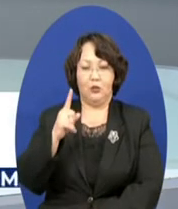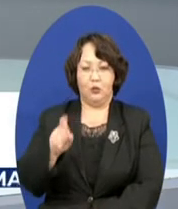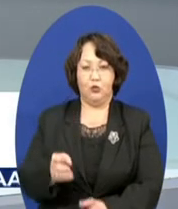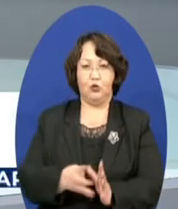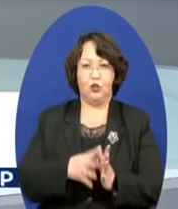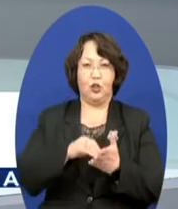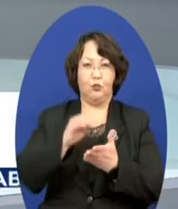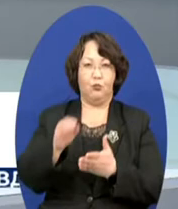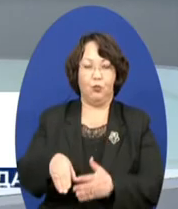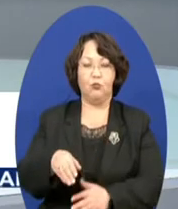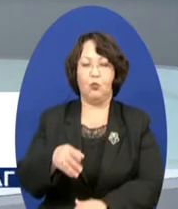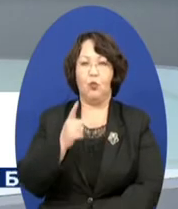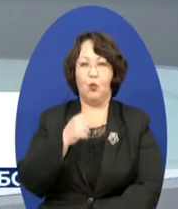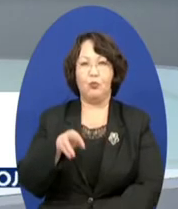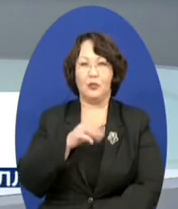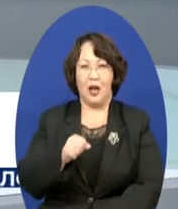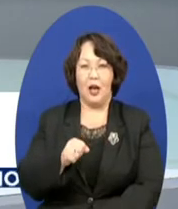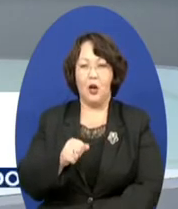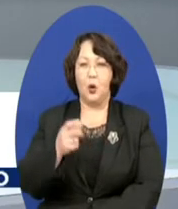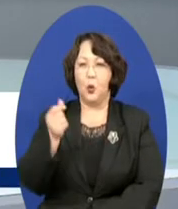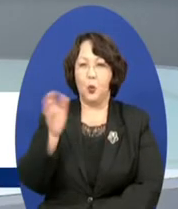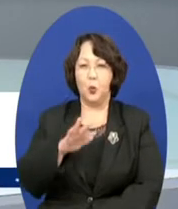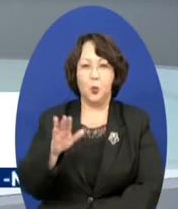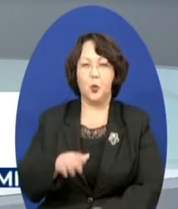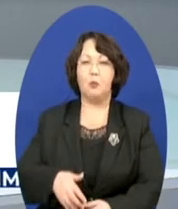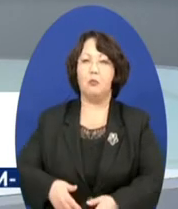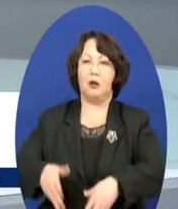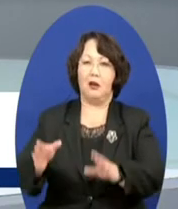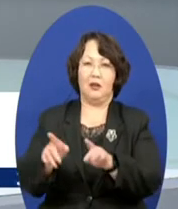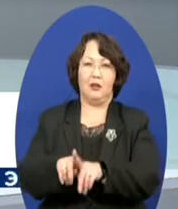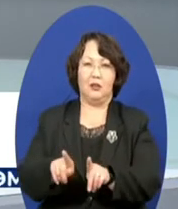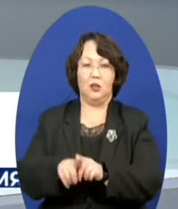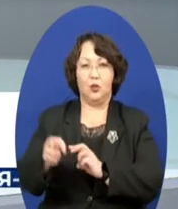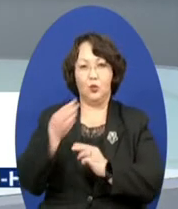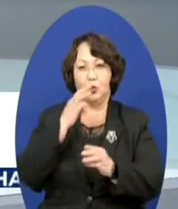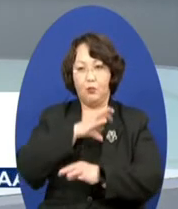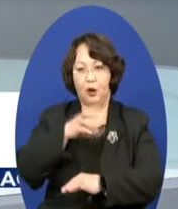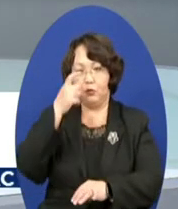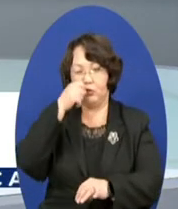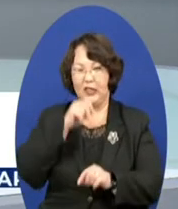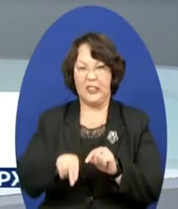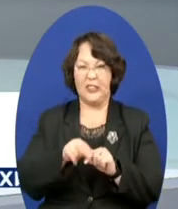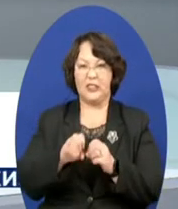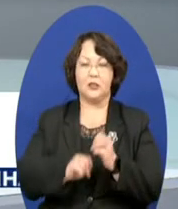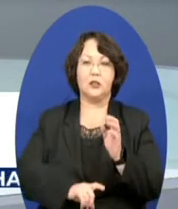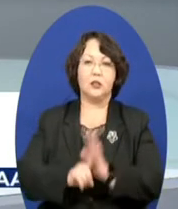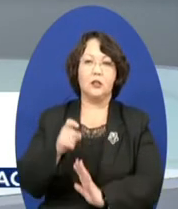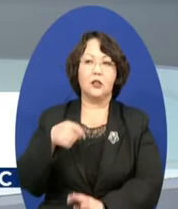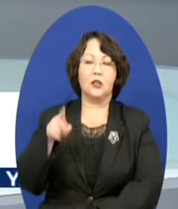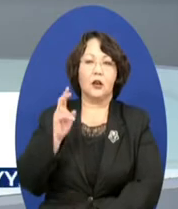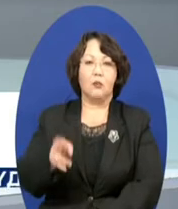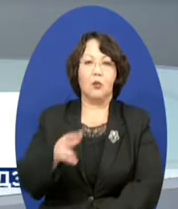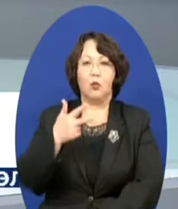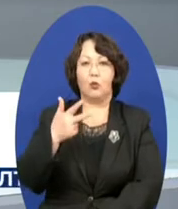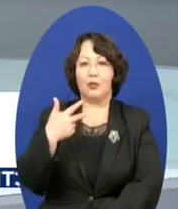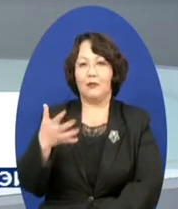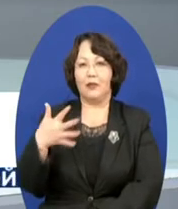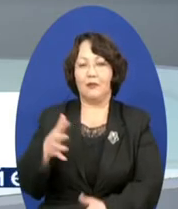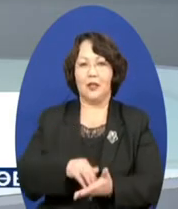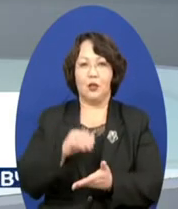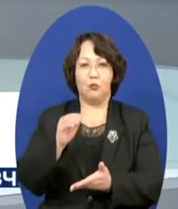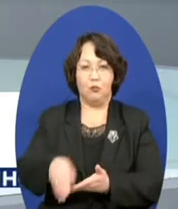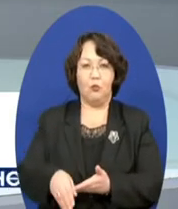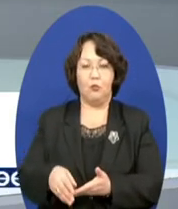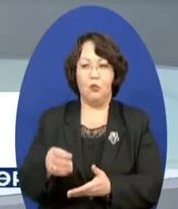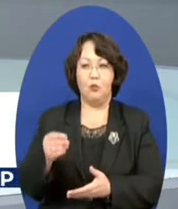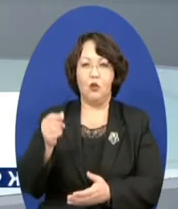төгрөгийн хувьцаатаа төрийн өмчийг үнгүйдүүлж хувьчилсан шийдвэрийг шүүхийн байгууллага шалгалж эхэлсэн. Одоо тус компани 355 тэрбум